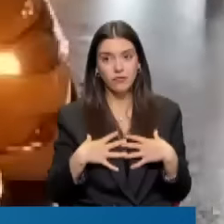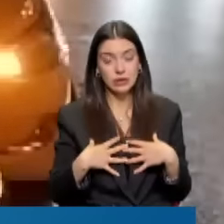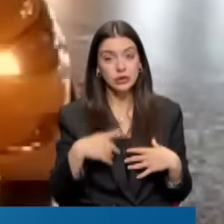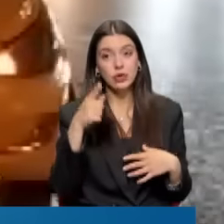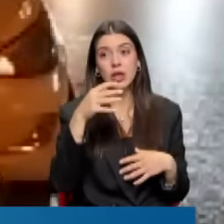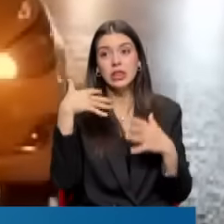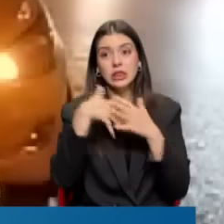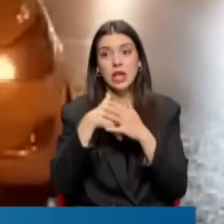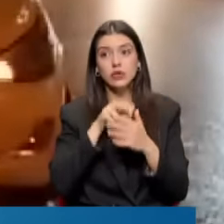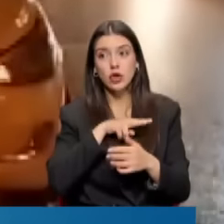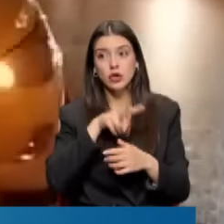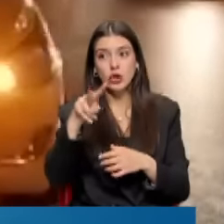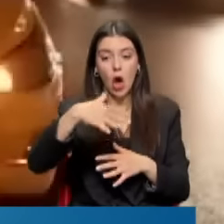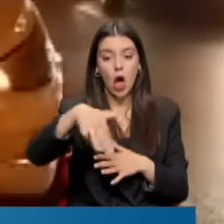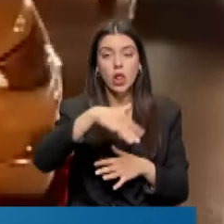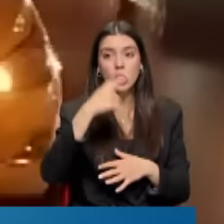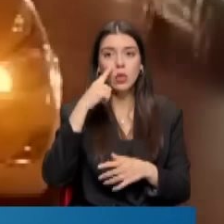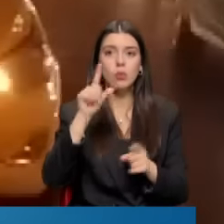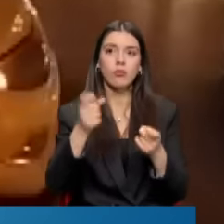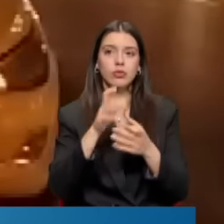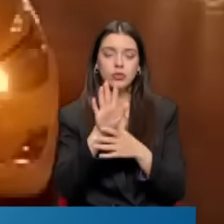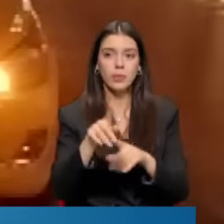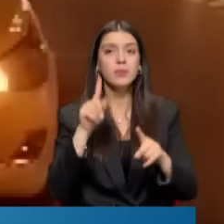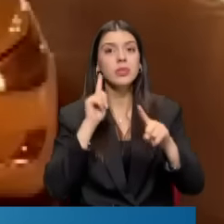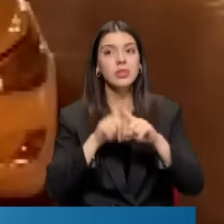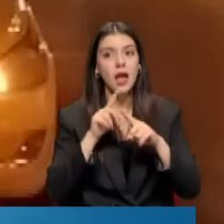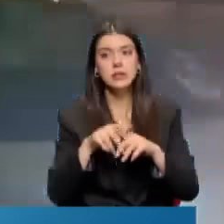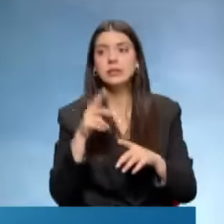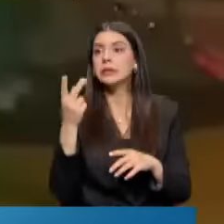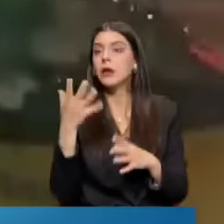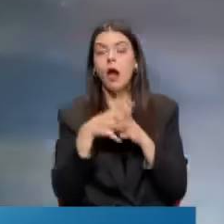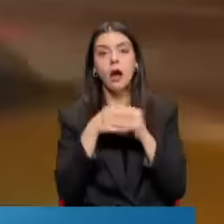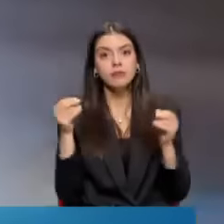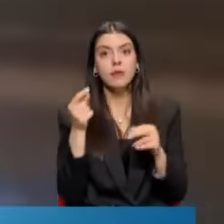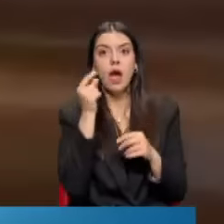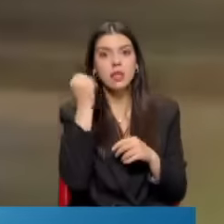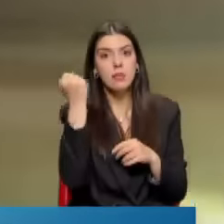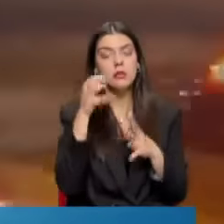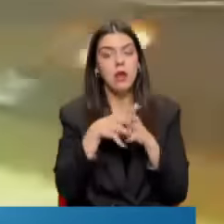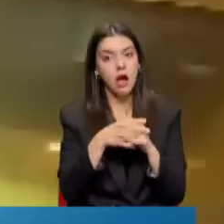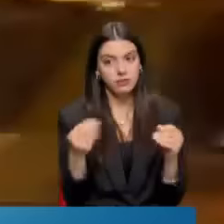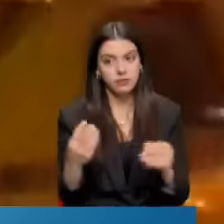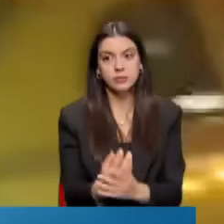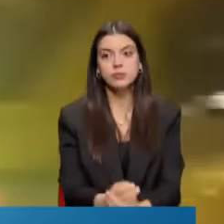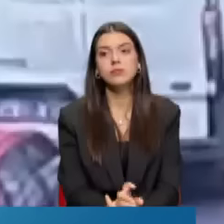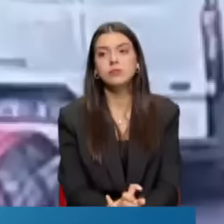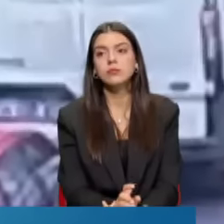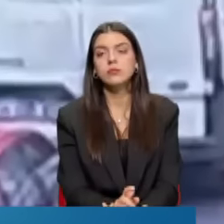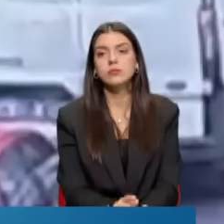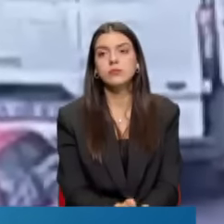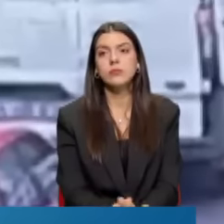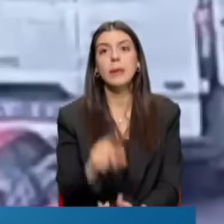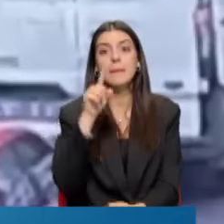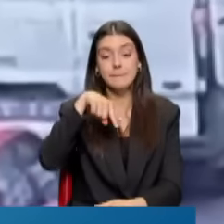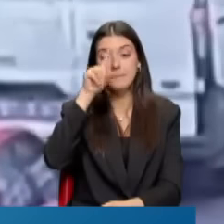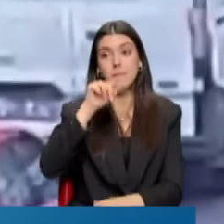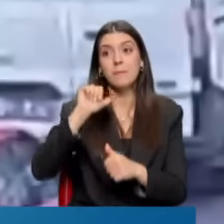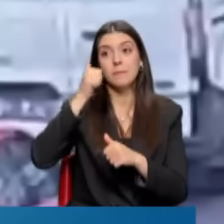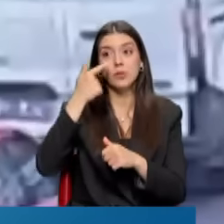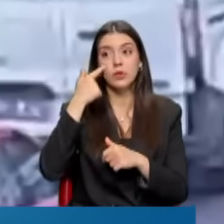gece yol kenarında bulundu takside saldırgan da kayıptı bir gün sonra